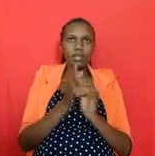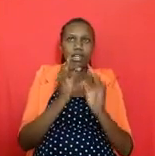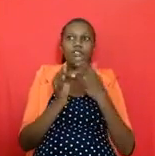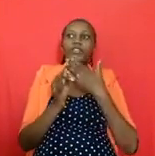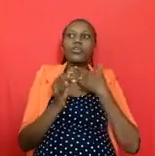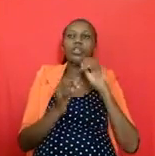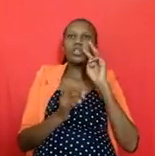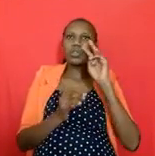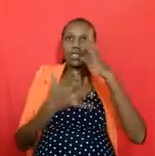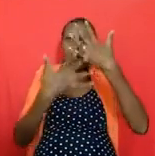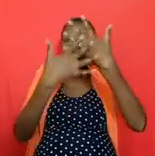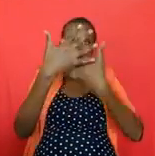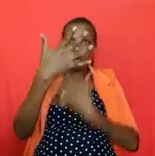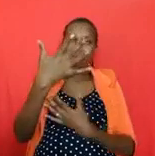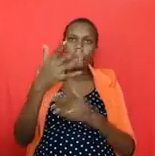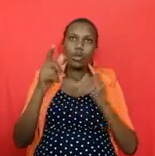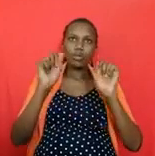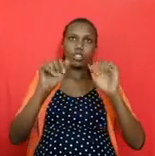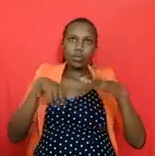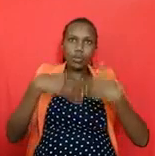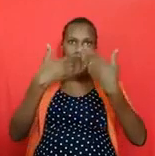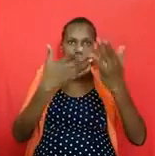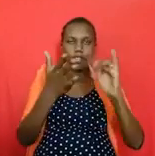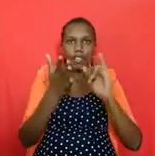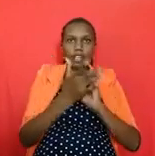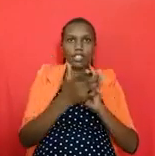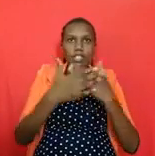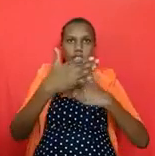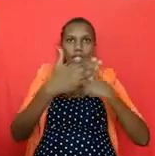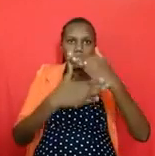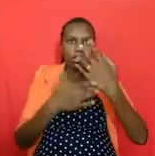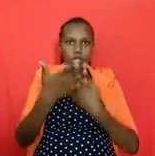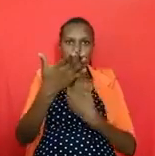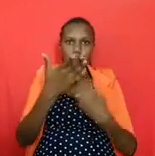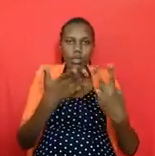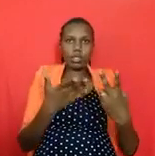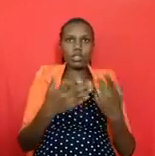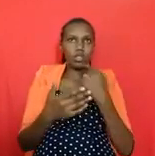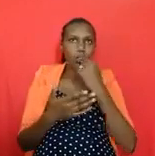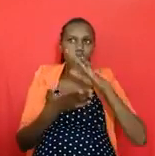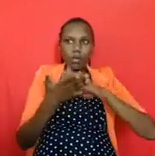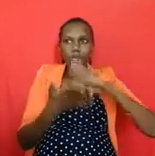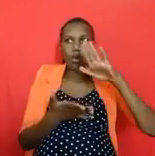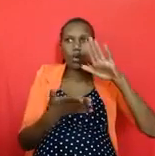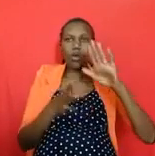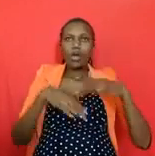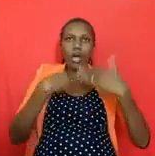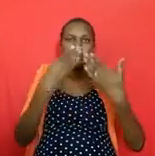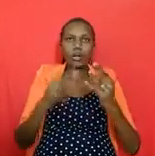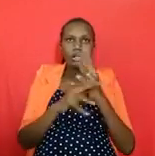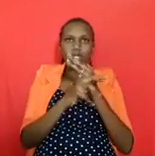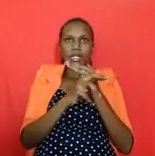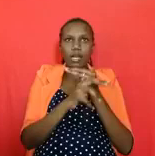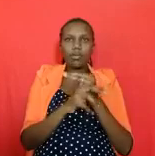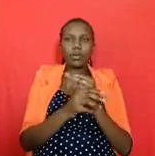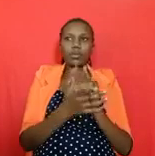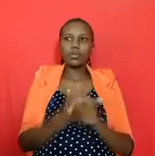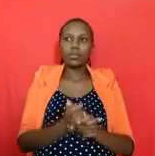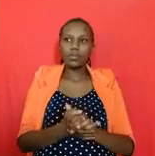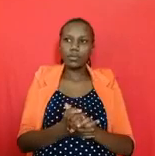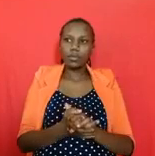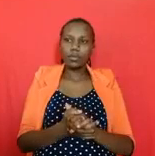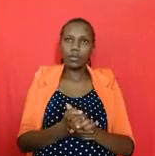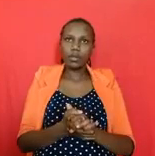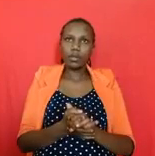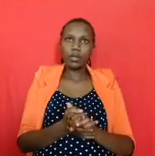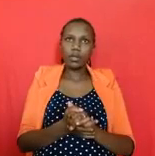262,787,000. Details. Nimego koro available in the next 2 weeks. Nimoko heo details. Ohoro amadavu, weka madavu.